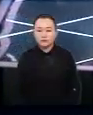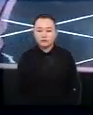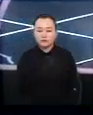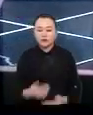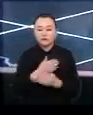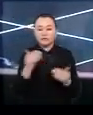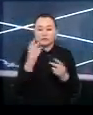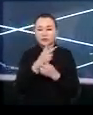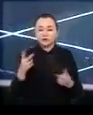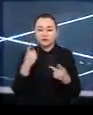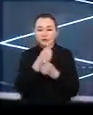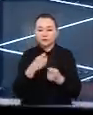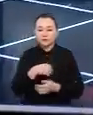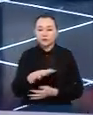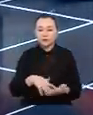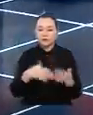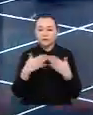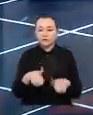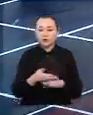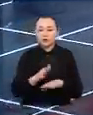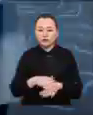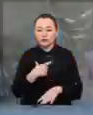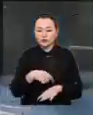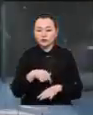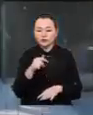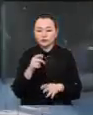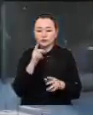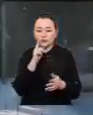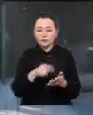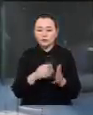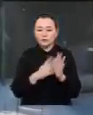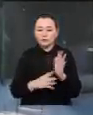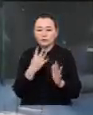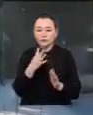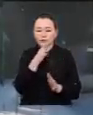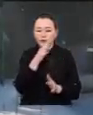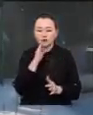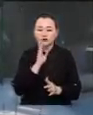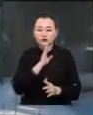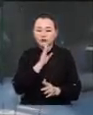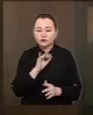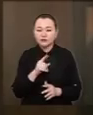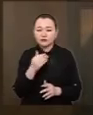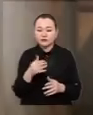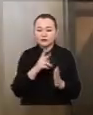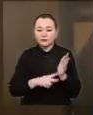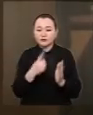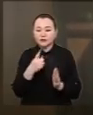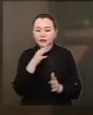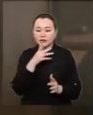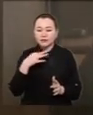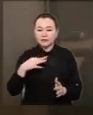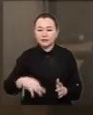Вы смотрите «Информбюро», мы продолжаем выпуск. В тяжелом состоянии находится 94-летняя женщина и ее 71-летний